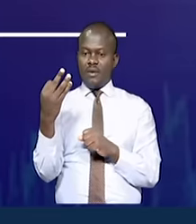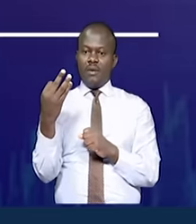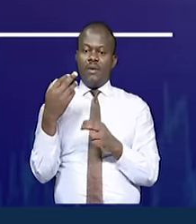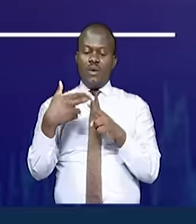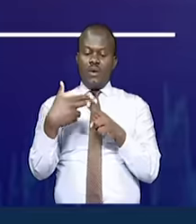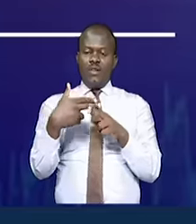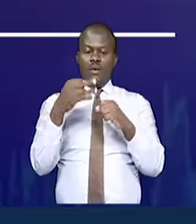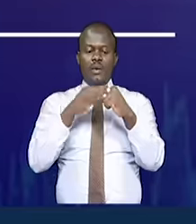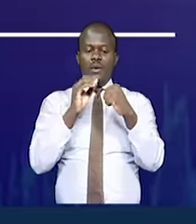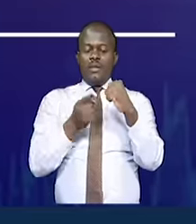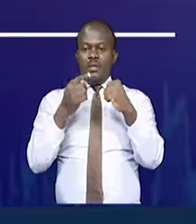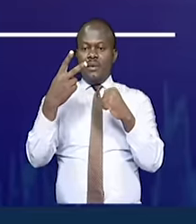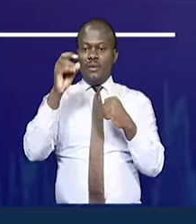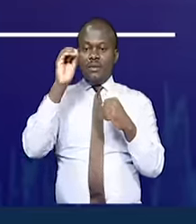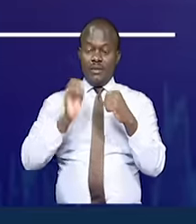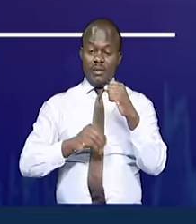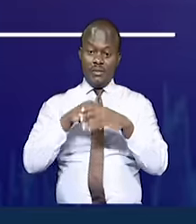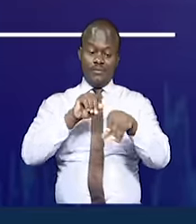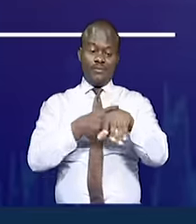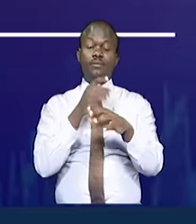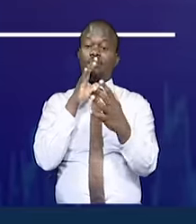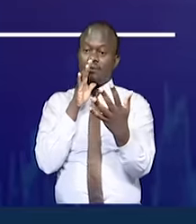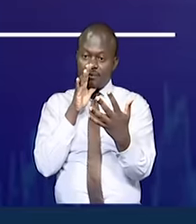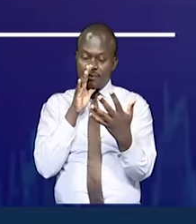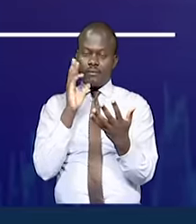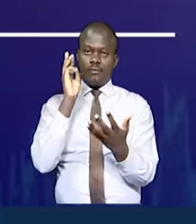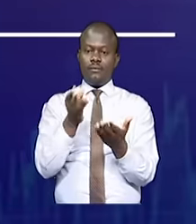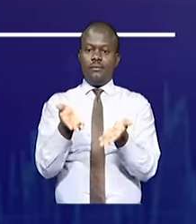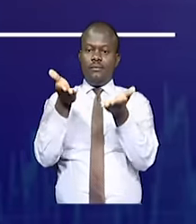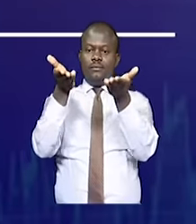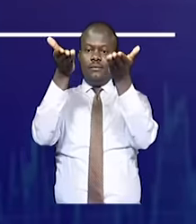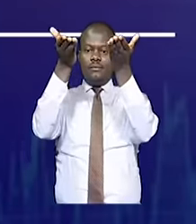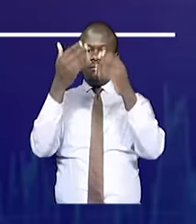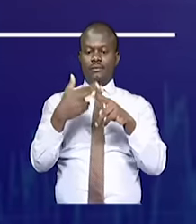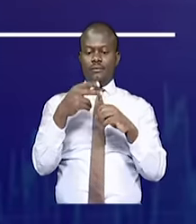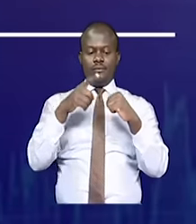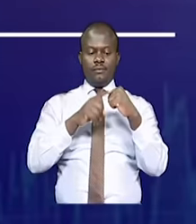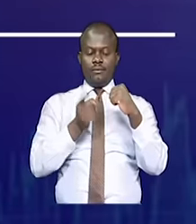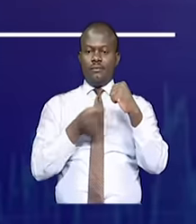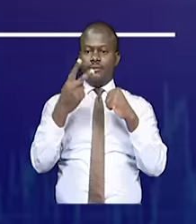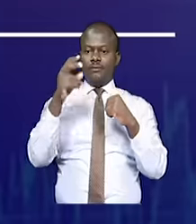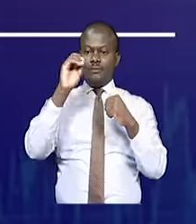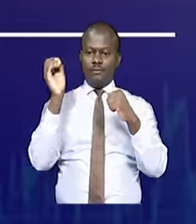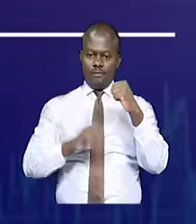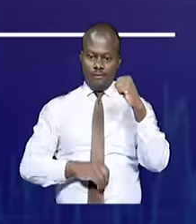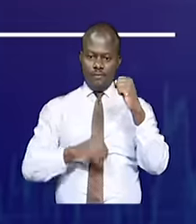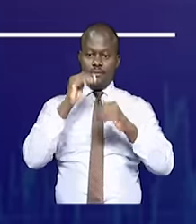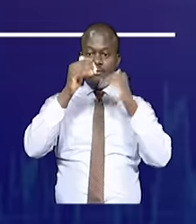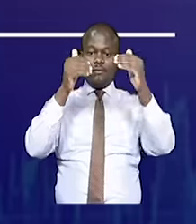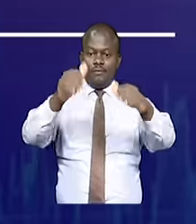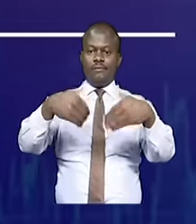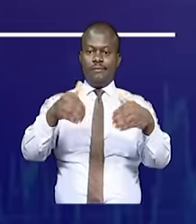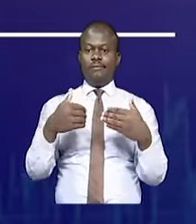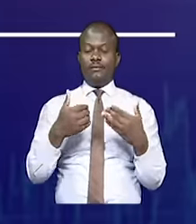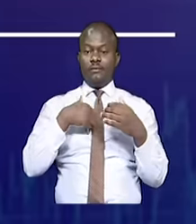ku gipimo cy'8.2%, mu gihe hari hitezwe ko umuzazamuka ku gipimo cya 6.2%. Urwego rw'ubuhinzi